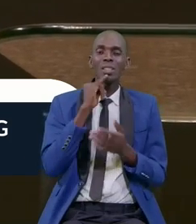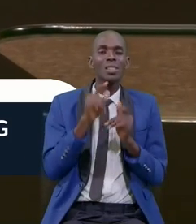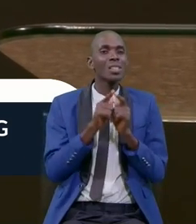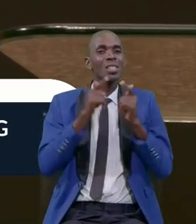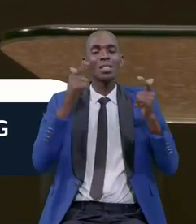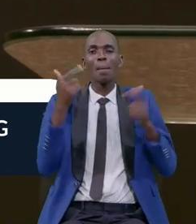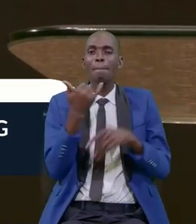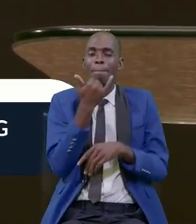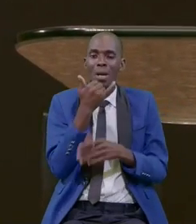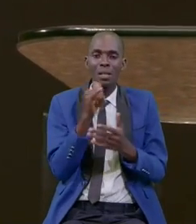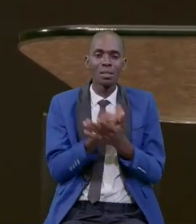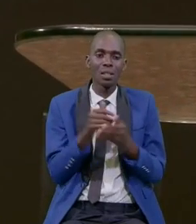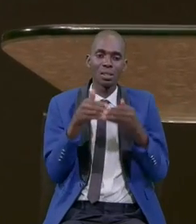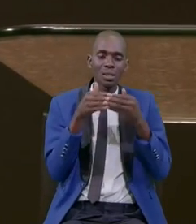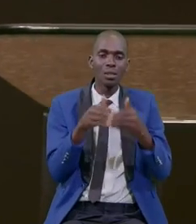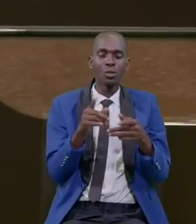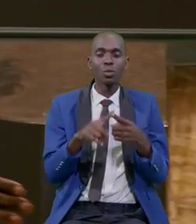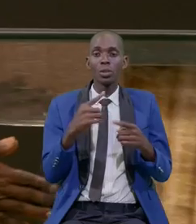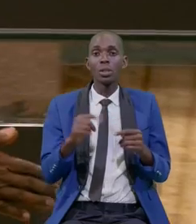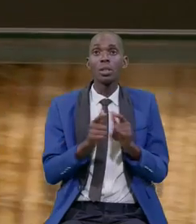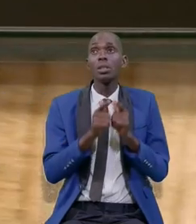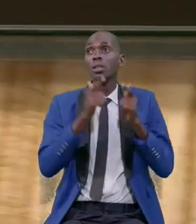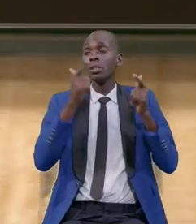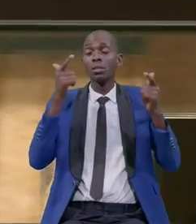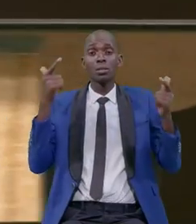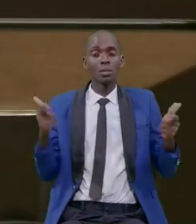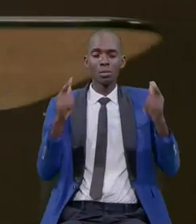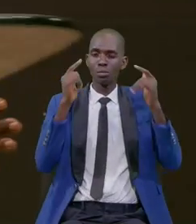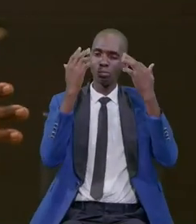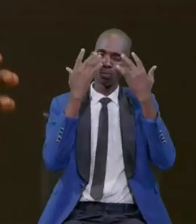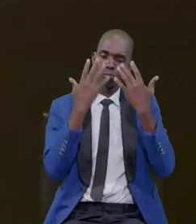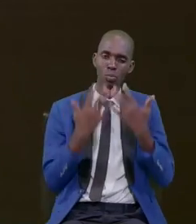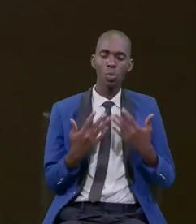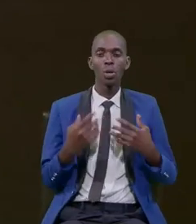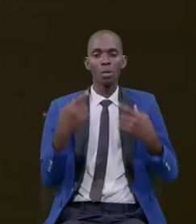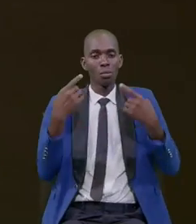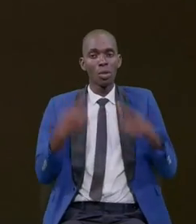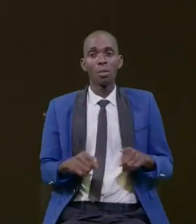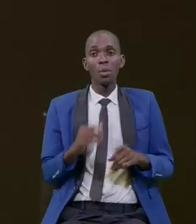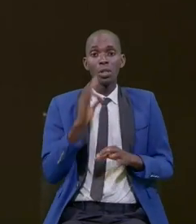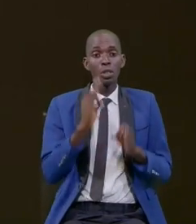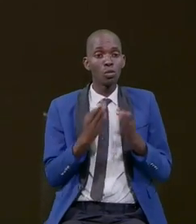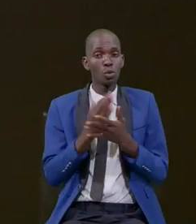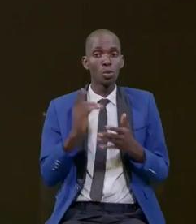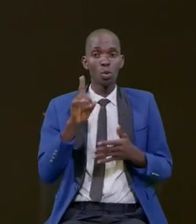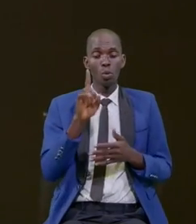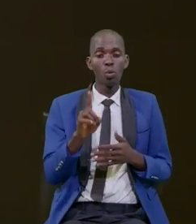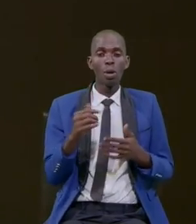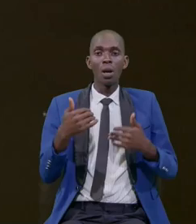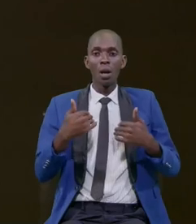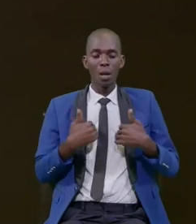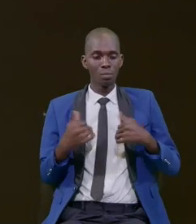erreur qui conduit à une grande tragédie lorsque quelqu'un a cru, au lieu de